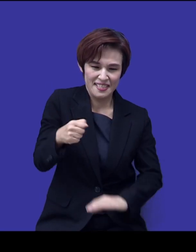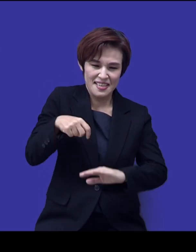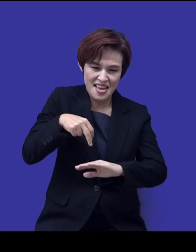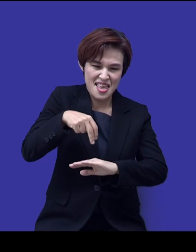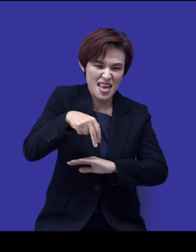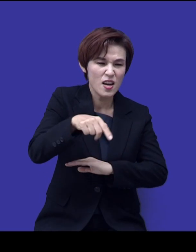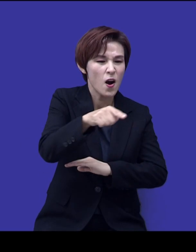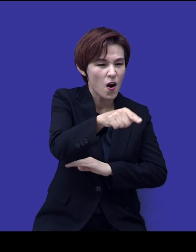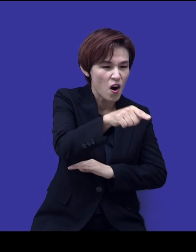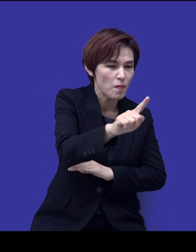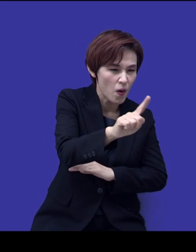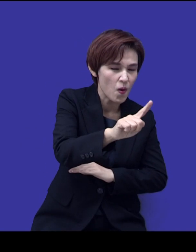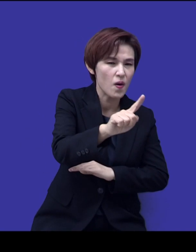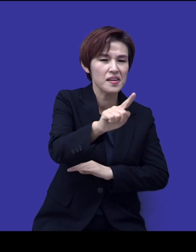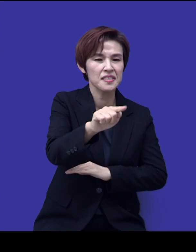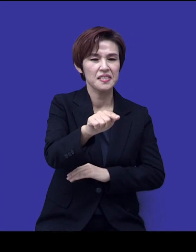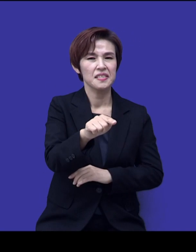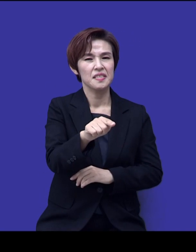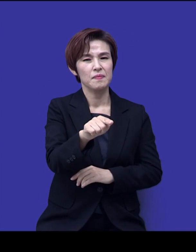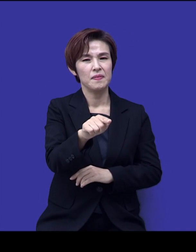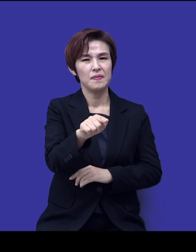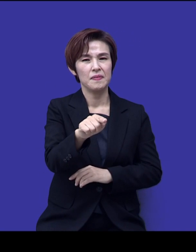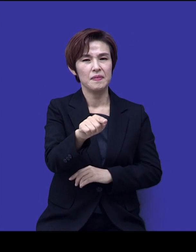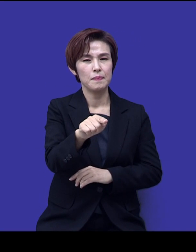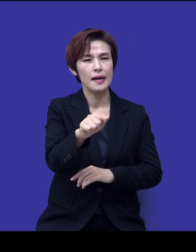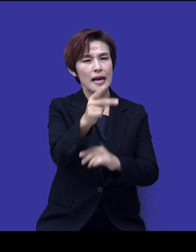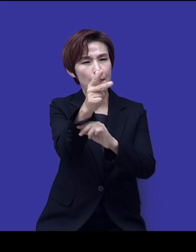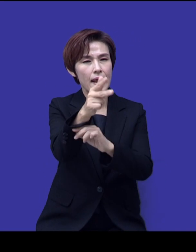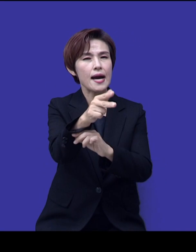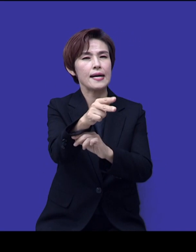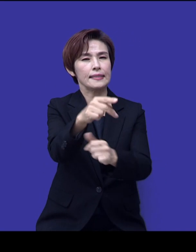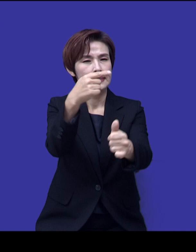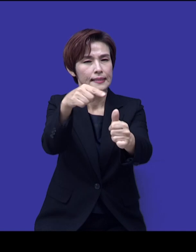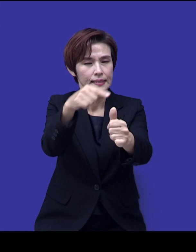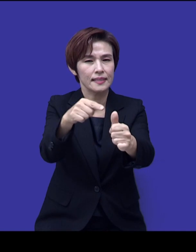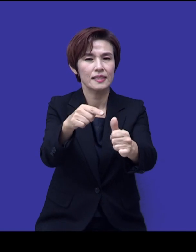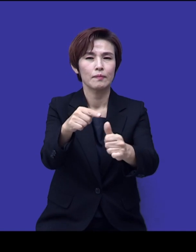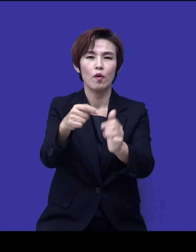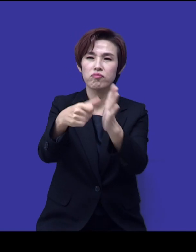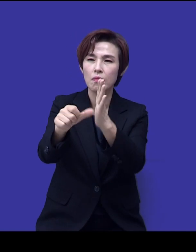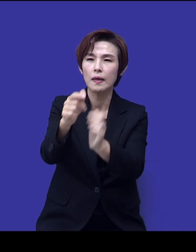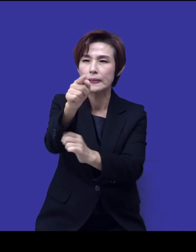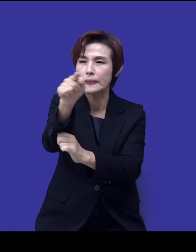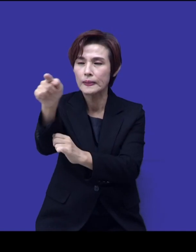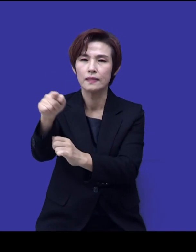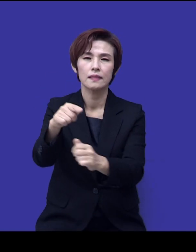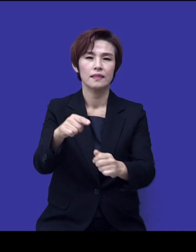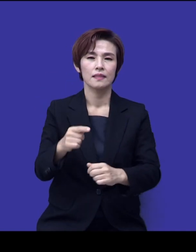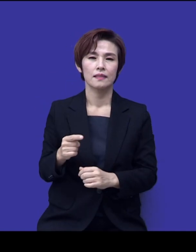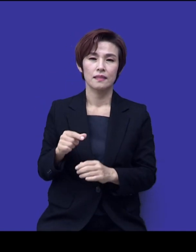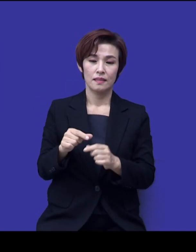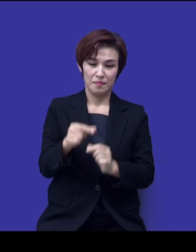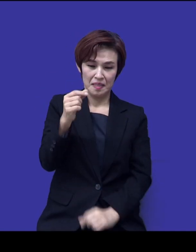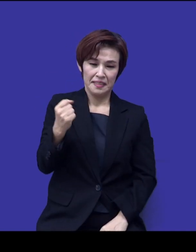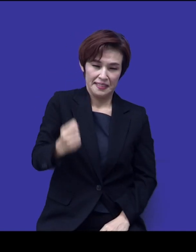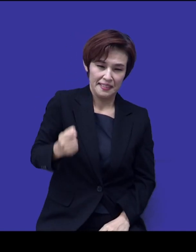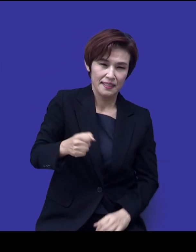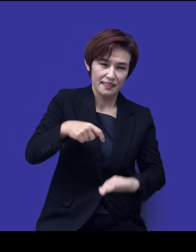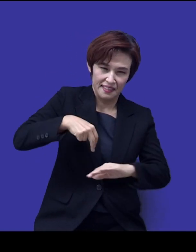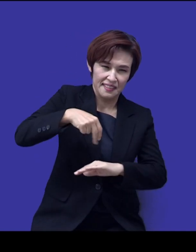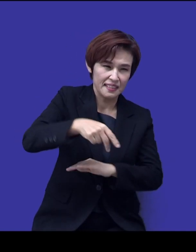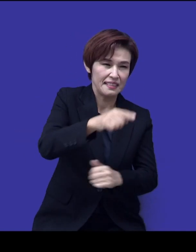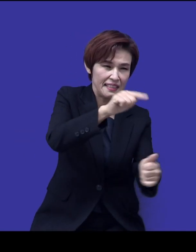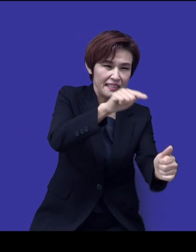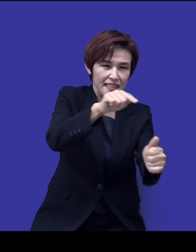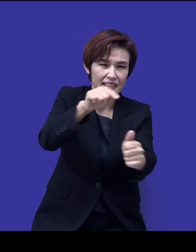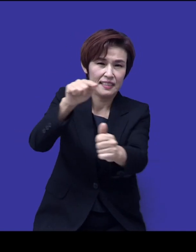돼요. 당신은 여기서 이렇게 나와서 이렇게 가고 예. 그때 카메라를 어떻게 하고요. 그때 소품은 뒤에 뭘 놓고 일일 다니면서 할 수밖에 없거든요.